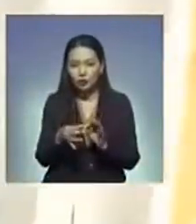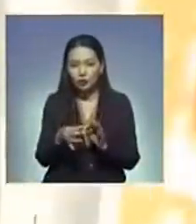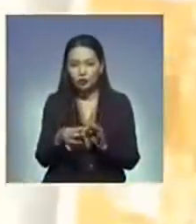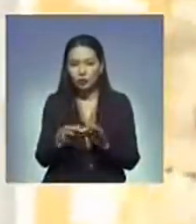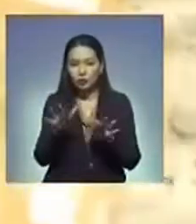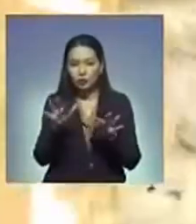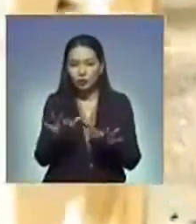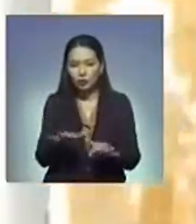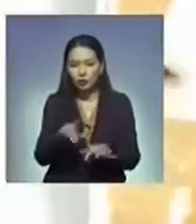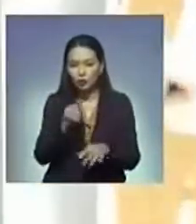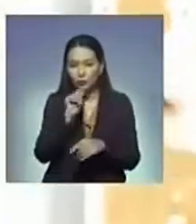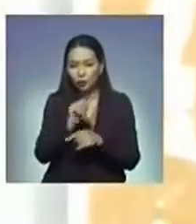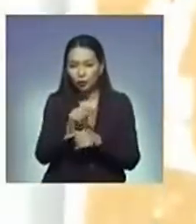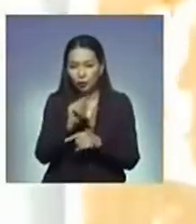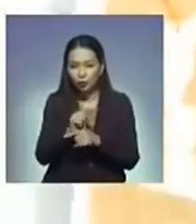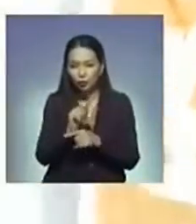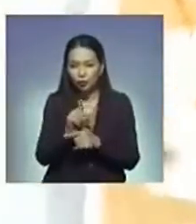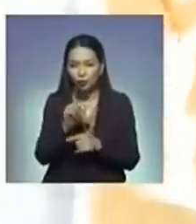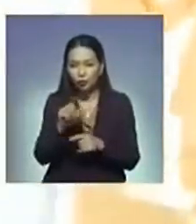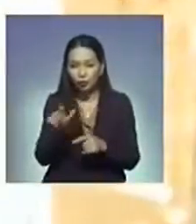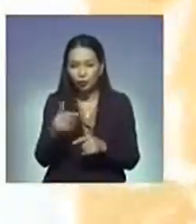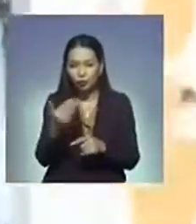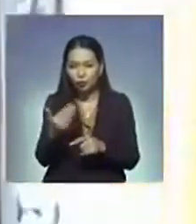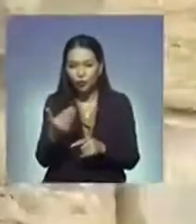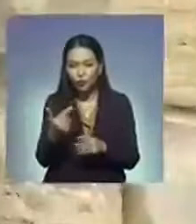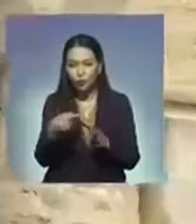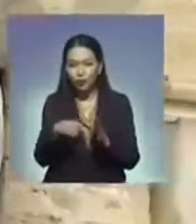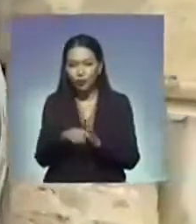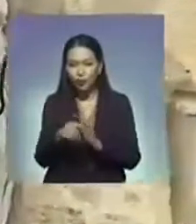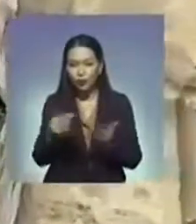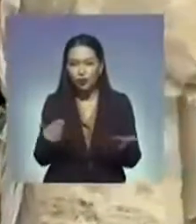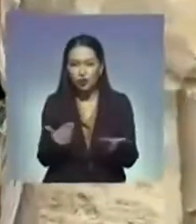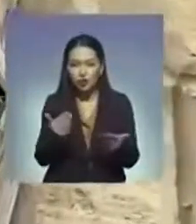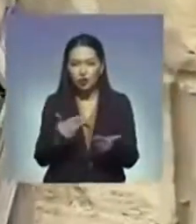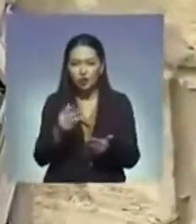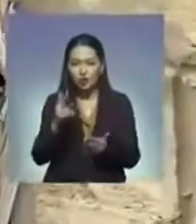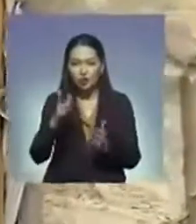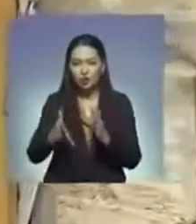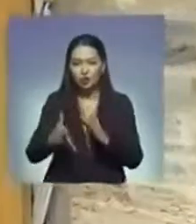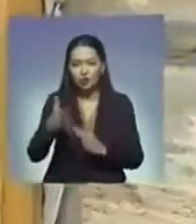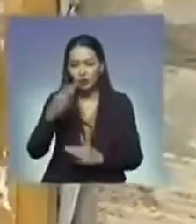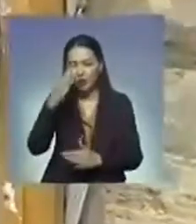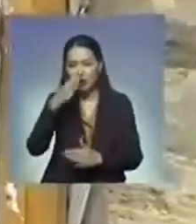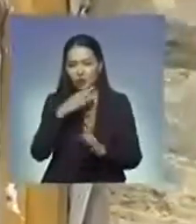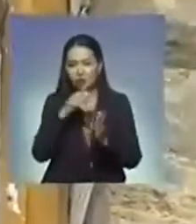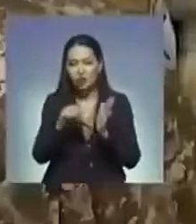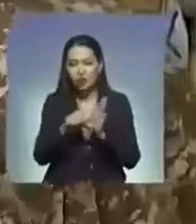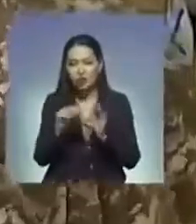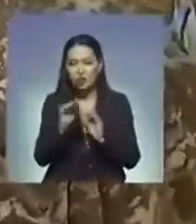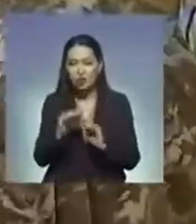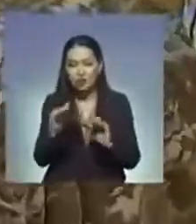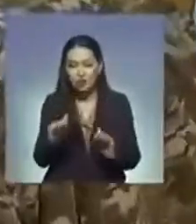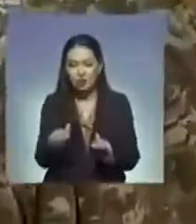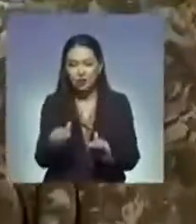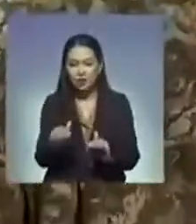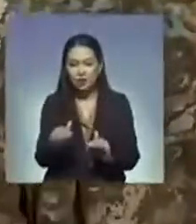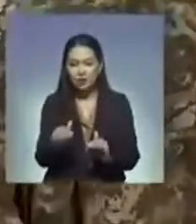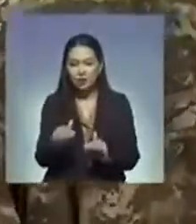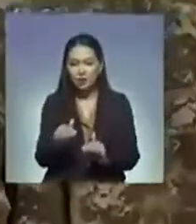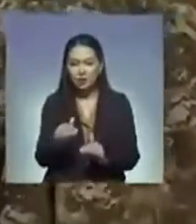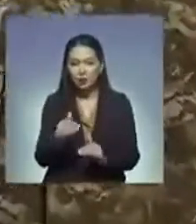еще и кролики, чуть больше месяца назад завел житель соседнего дома. Отец шестерых детей получил ключи от чердака в